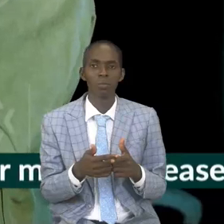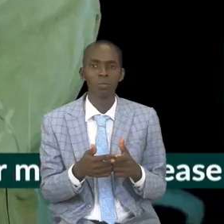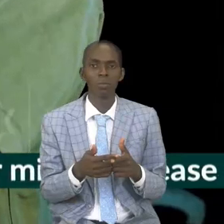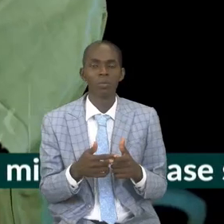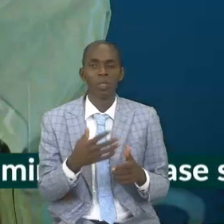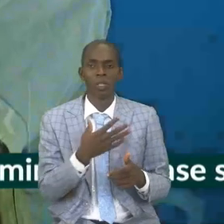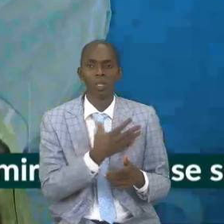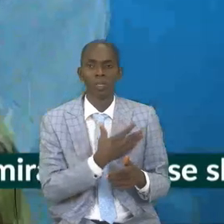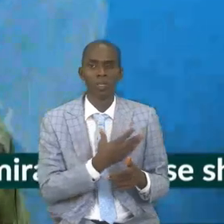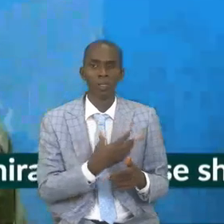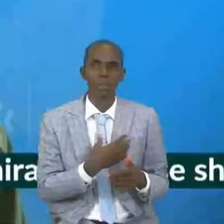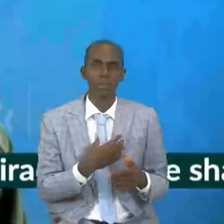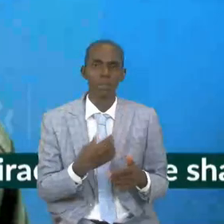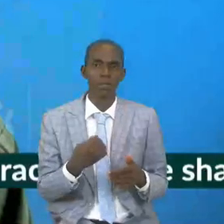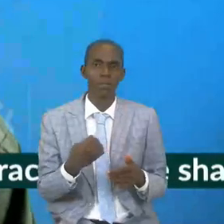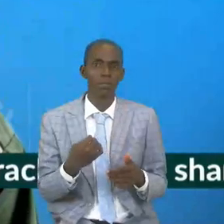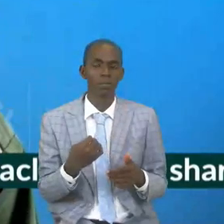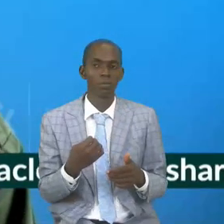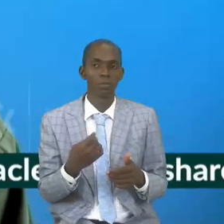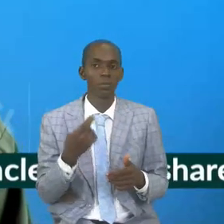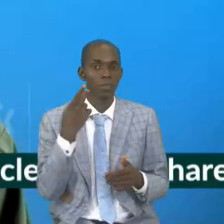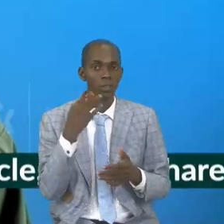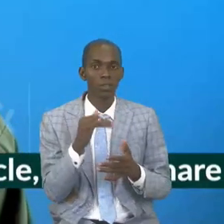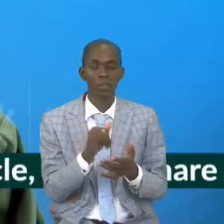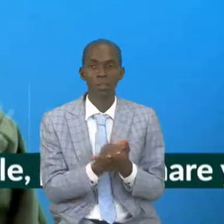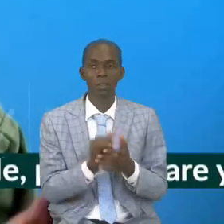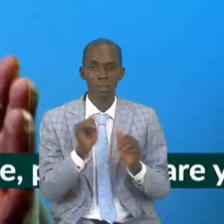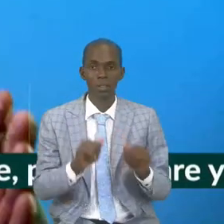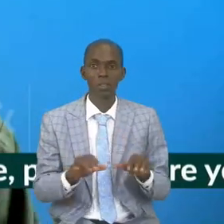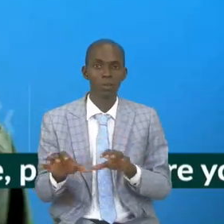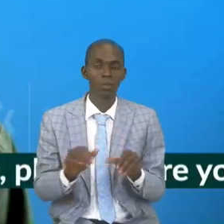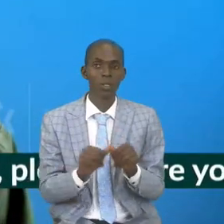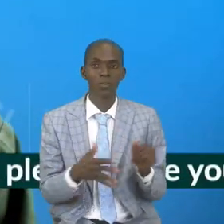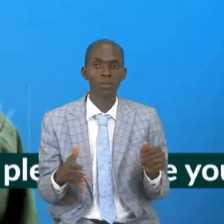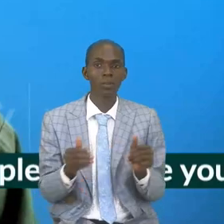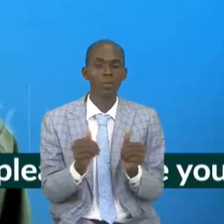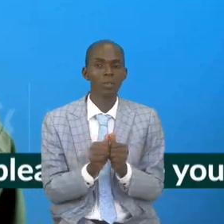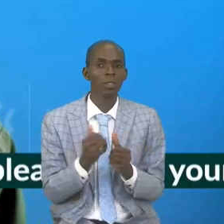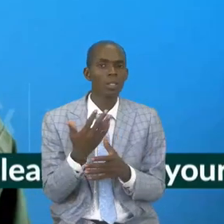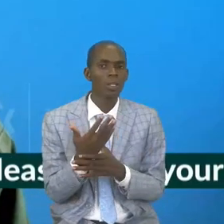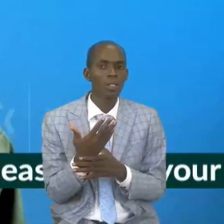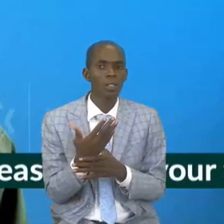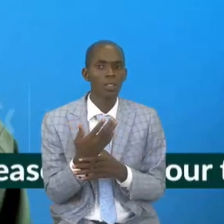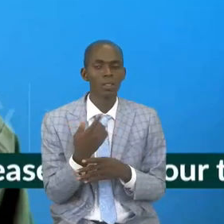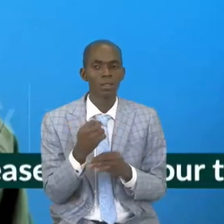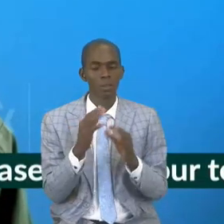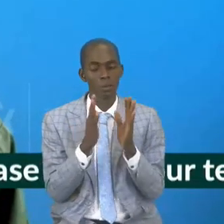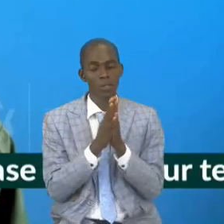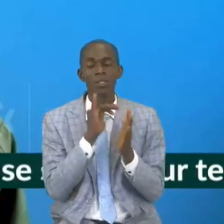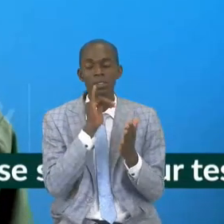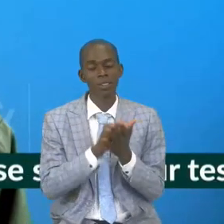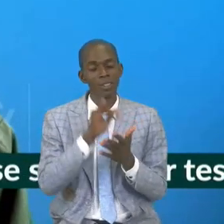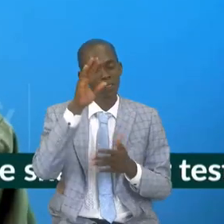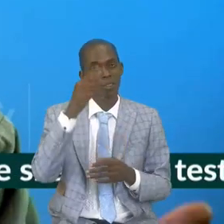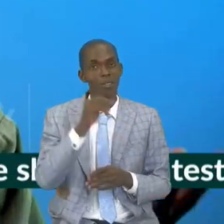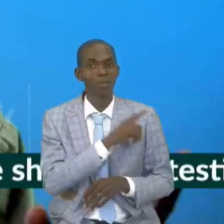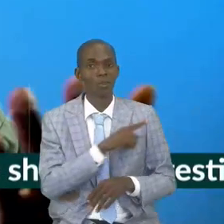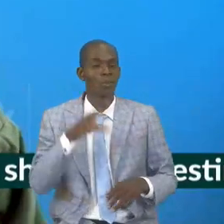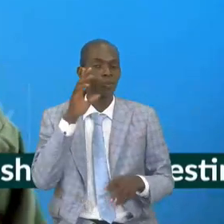Tout ma main, vous voyez, je peux faire maintenant avec mes mains ma prière que Dieu garde l'homme de Dieu pour